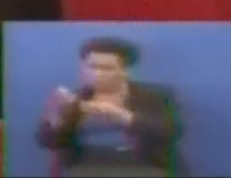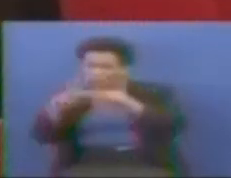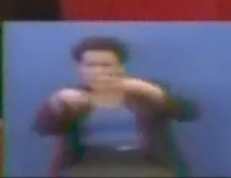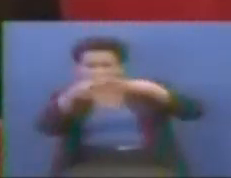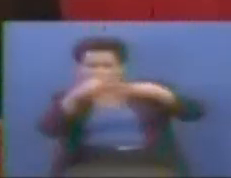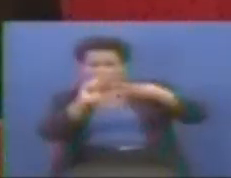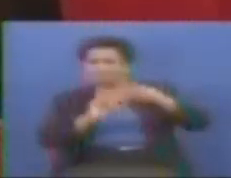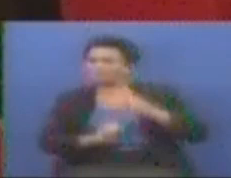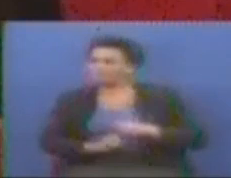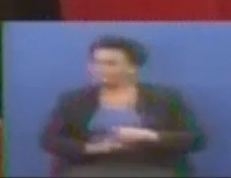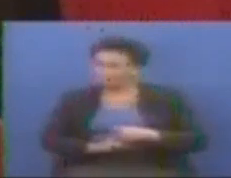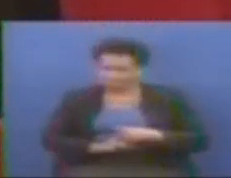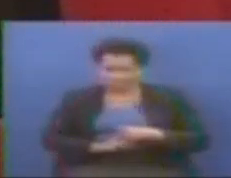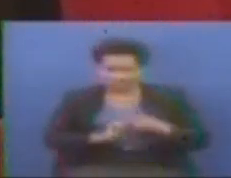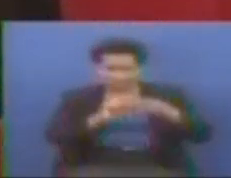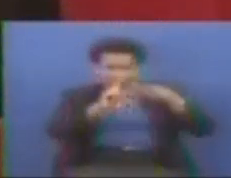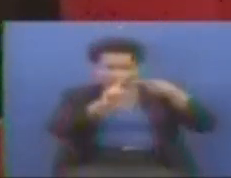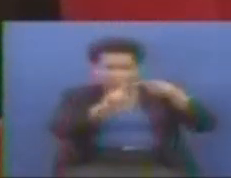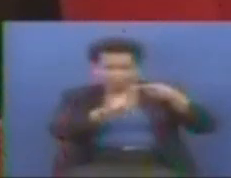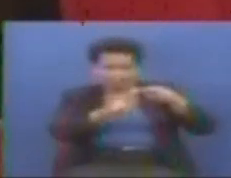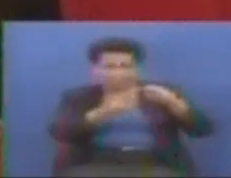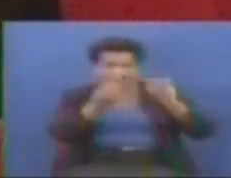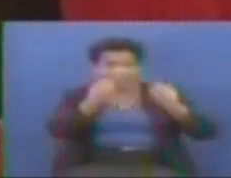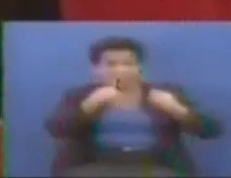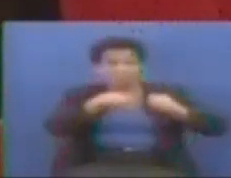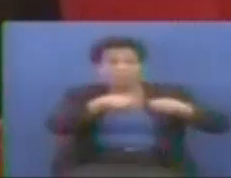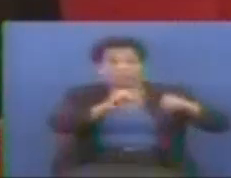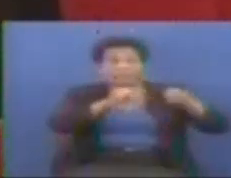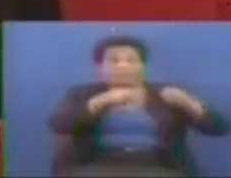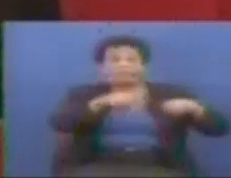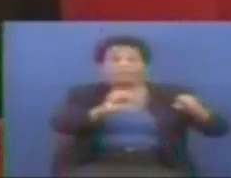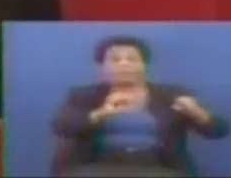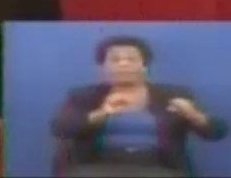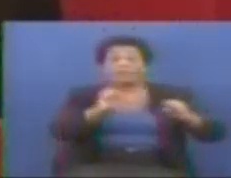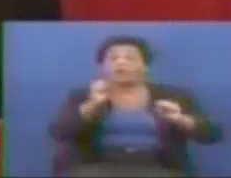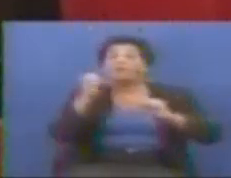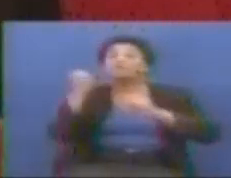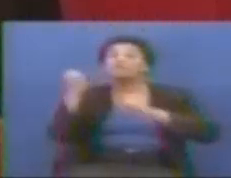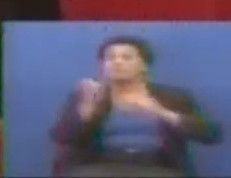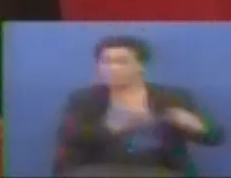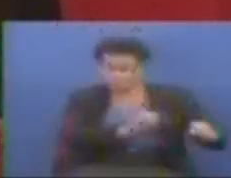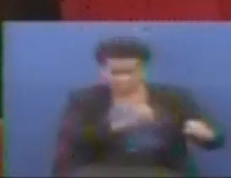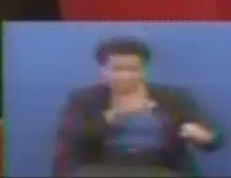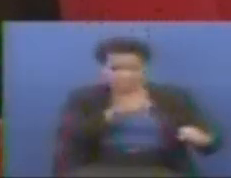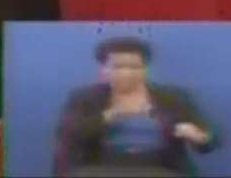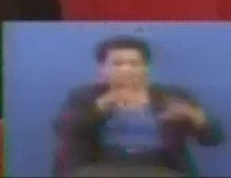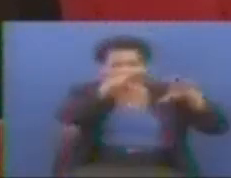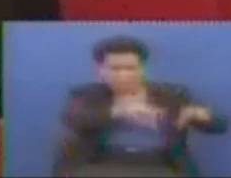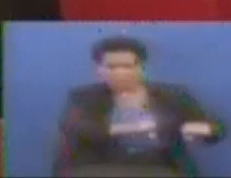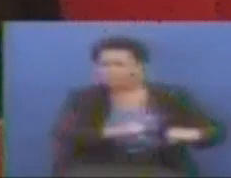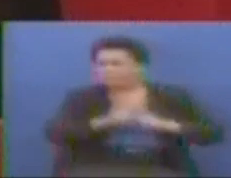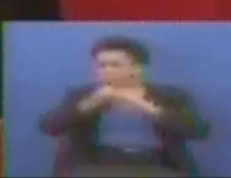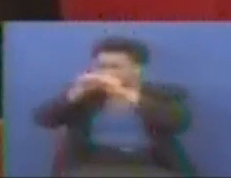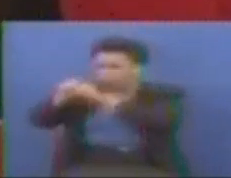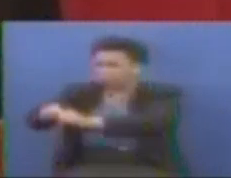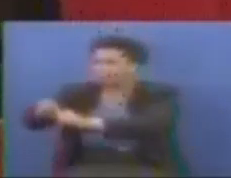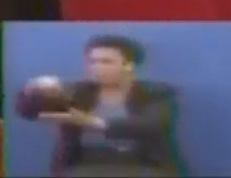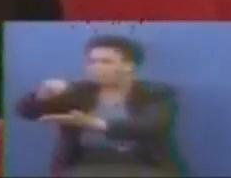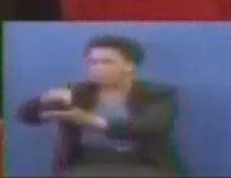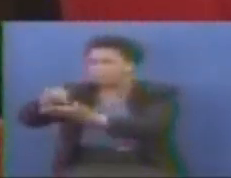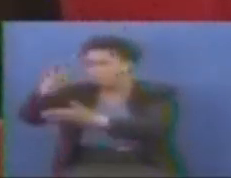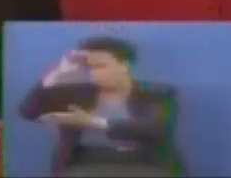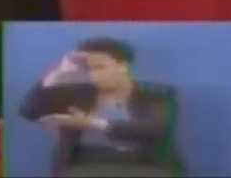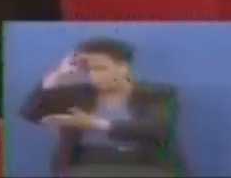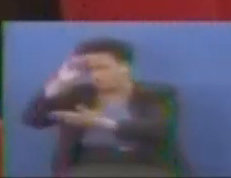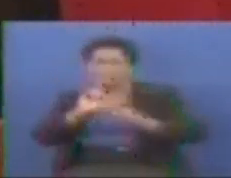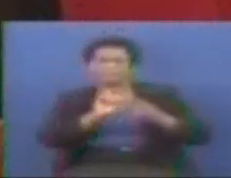wafuatilie bima zao pale ambapo ajali zinatokea. Na pia niwaelekeze jeshi la polisi, wamekuwa wakiwasumbua baadhi ya